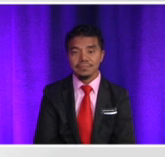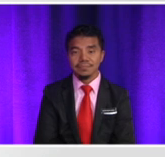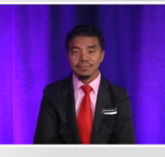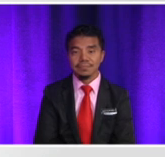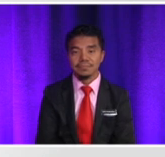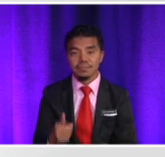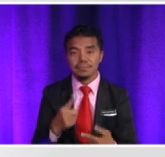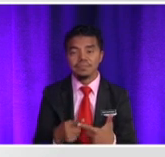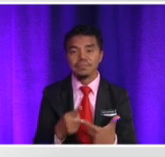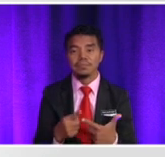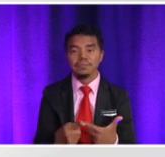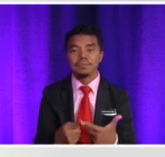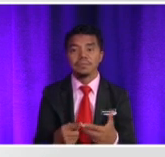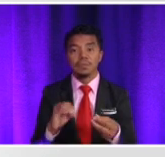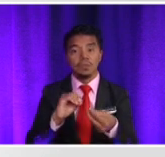sampai